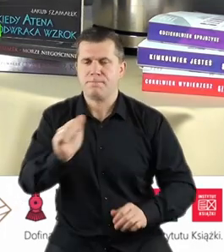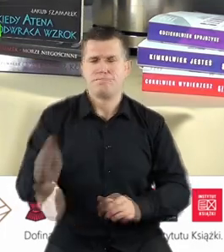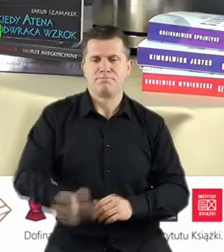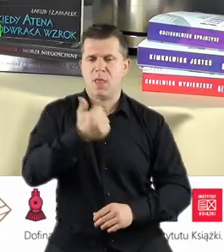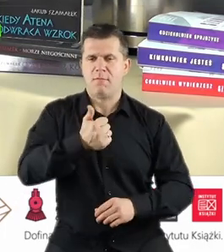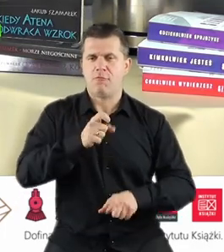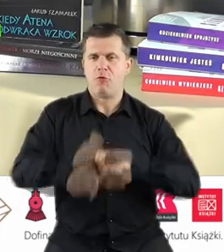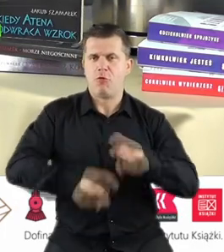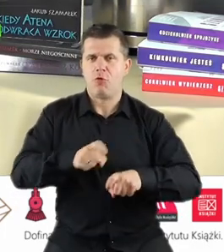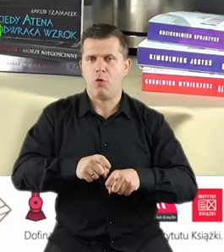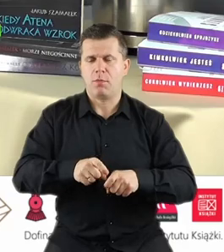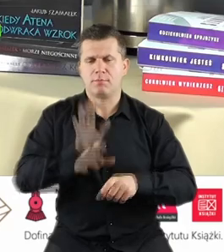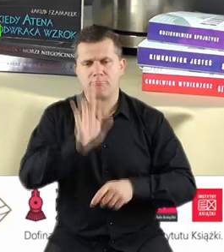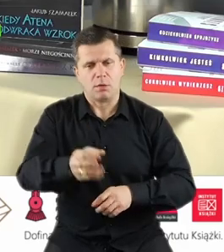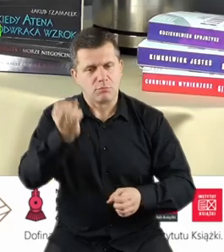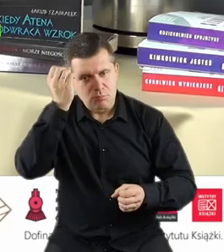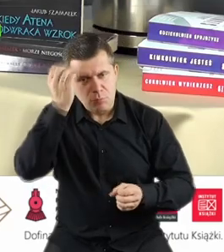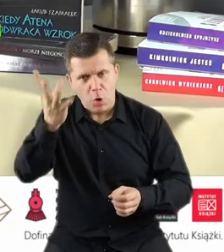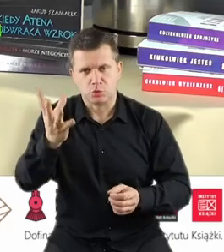krok ku